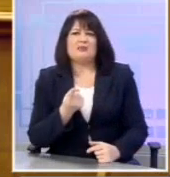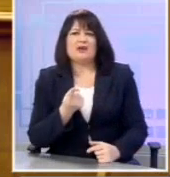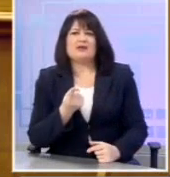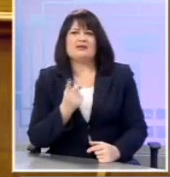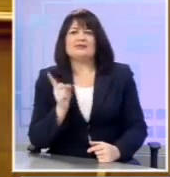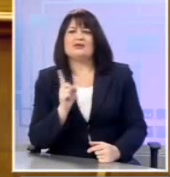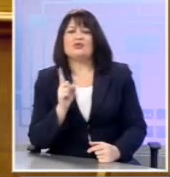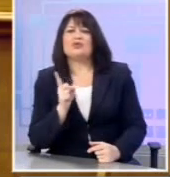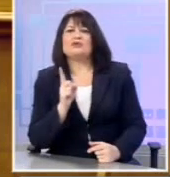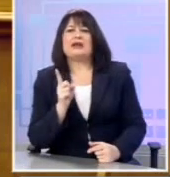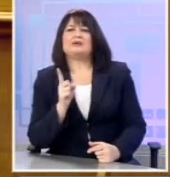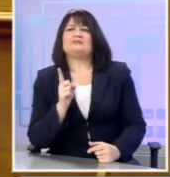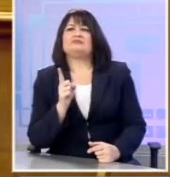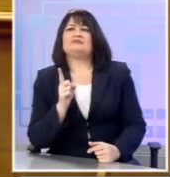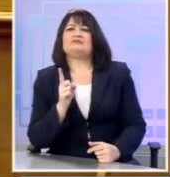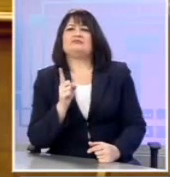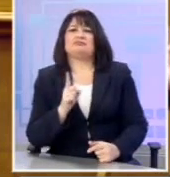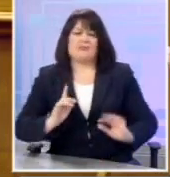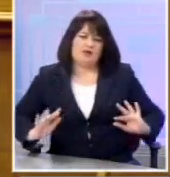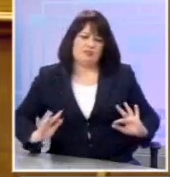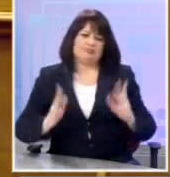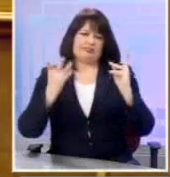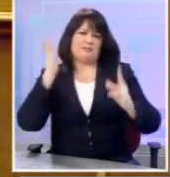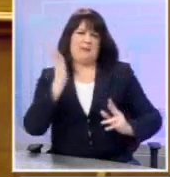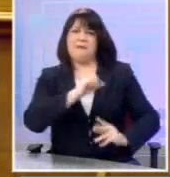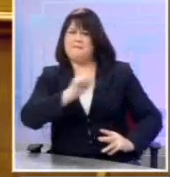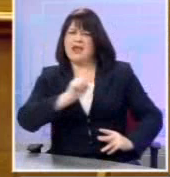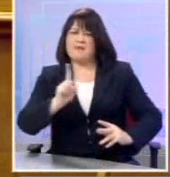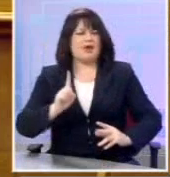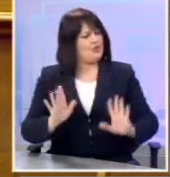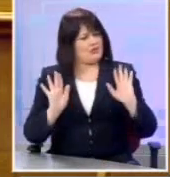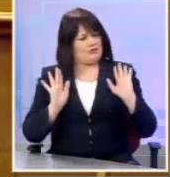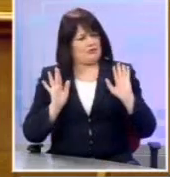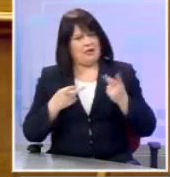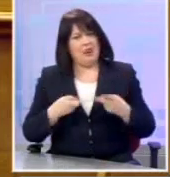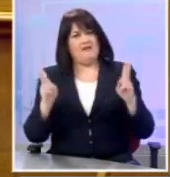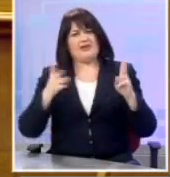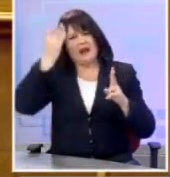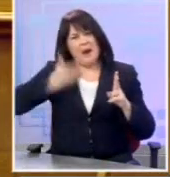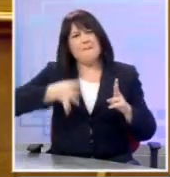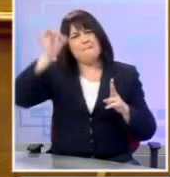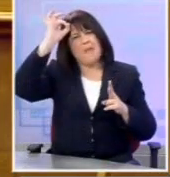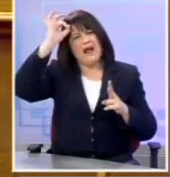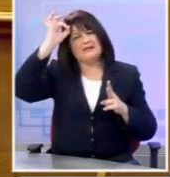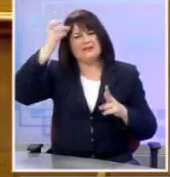την καταστολή κινητοποιήσεων, όπως κάνατε παλιότερα εσείς, τα ΜΑΤ και τα δακρυγόνα,